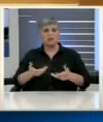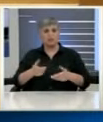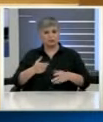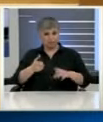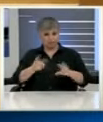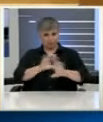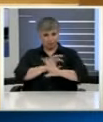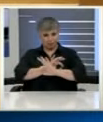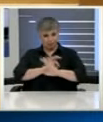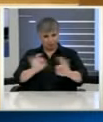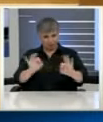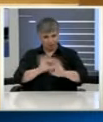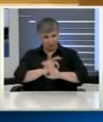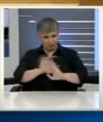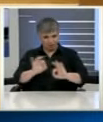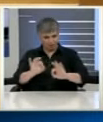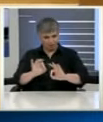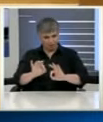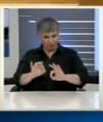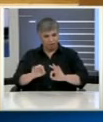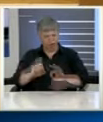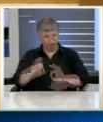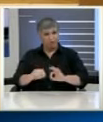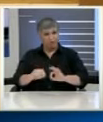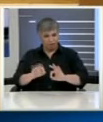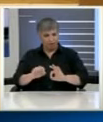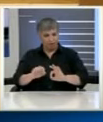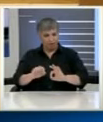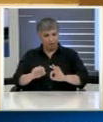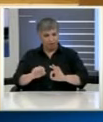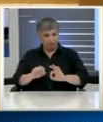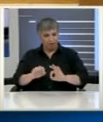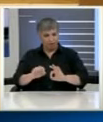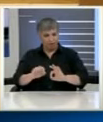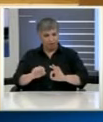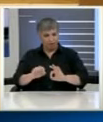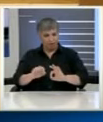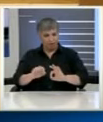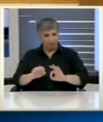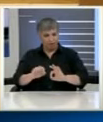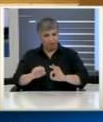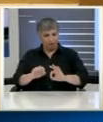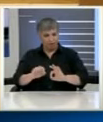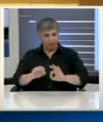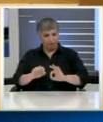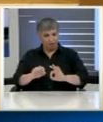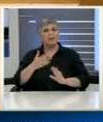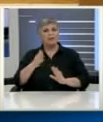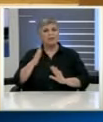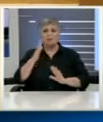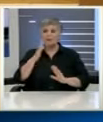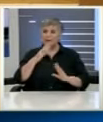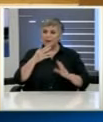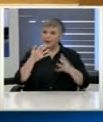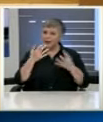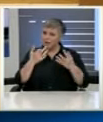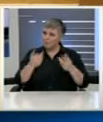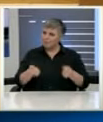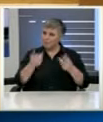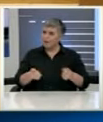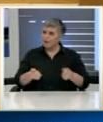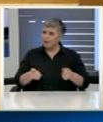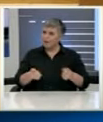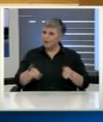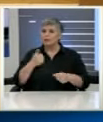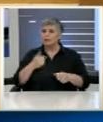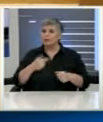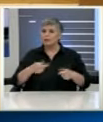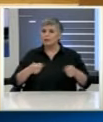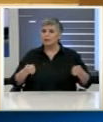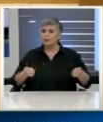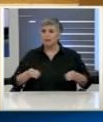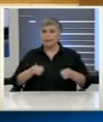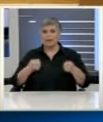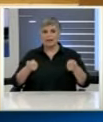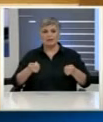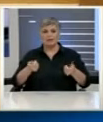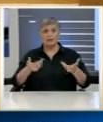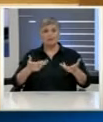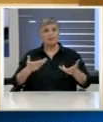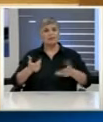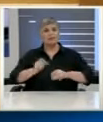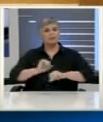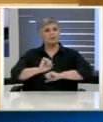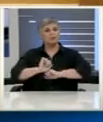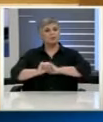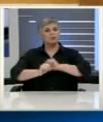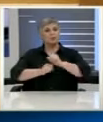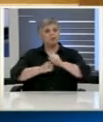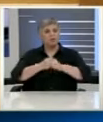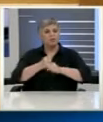συζητήσουμε διότι υπάρχουν πολλές πολλές σκιές για έγινε τότε τι πήγε να